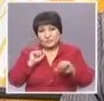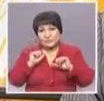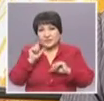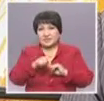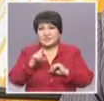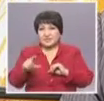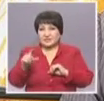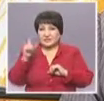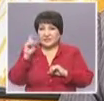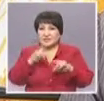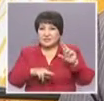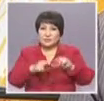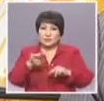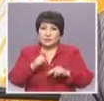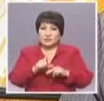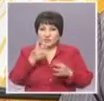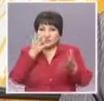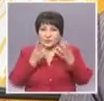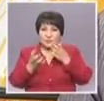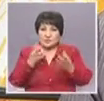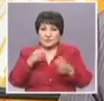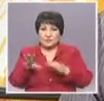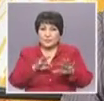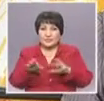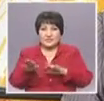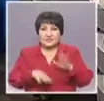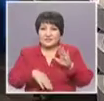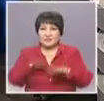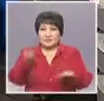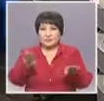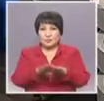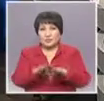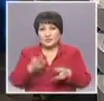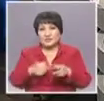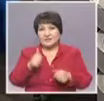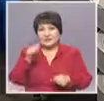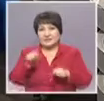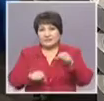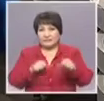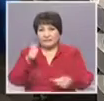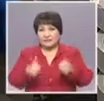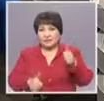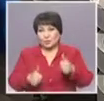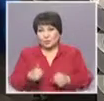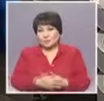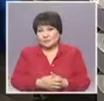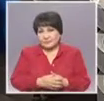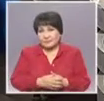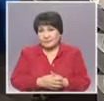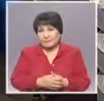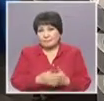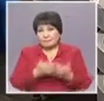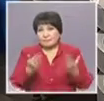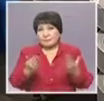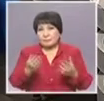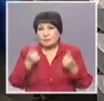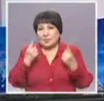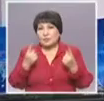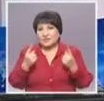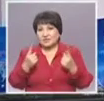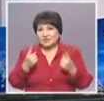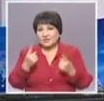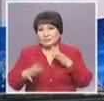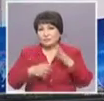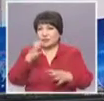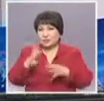все очень серьезно провести на высшем уровне этот велотур. Асхат Узакаевич, это ведь крупнейшие международные спортивные